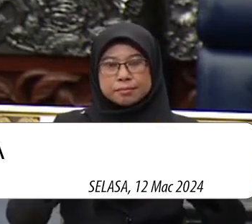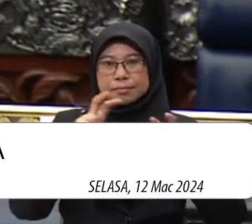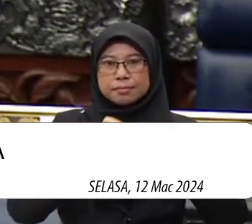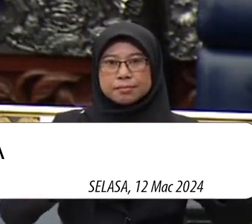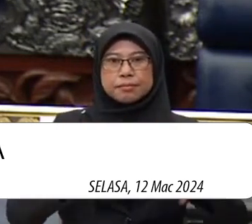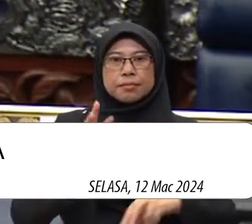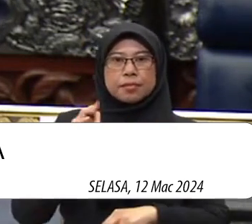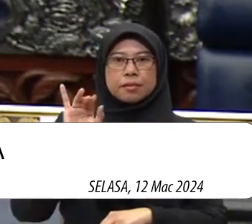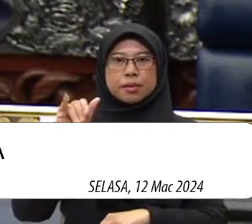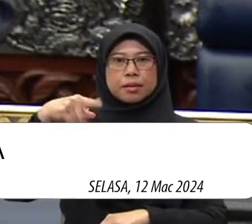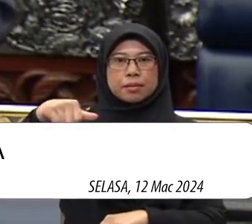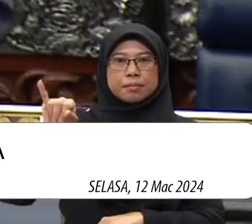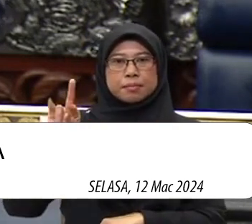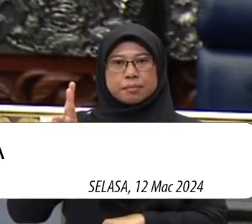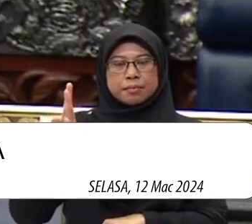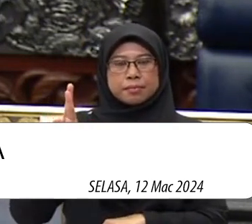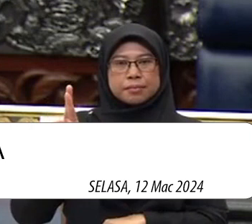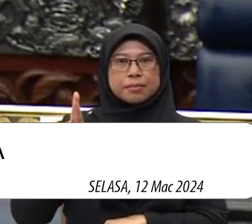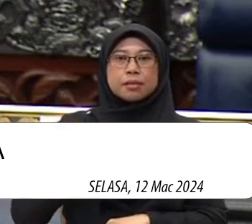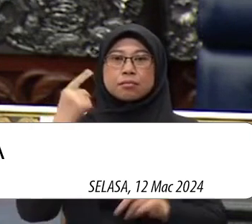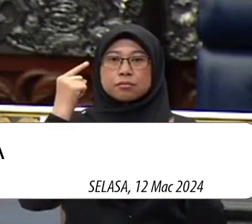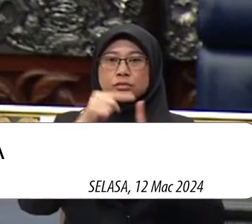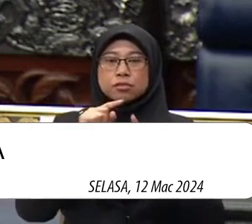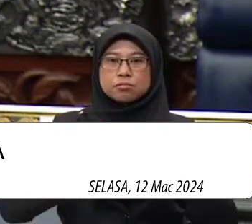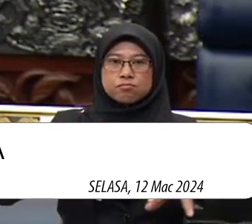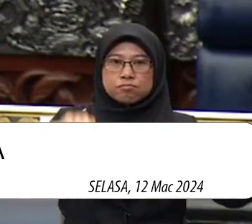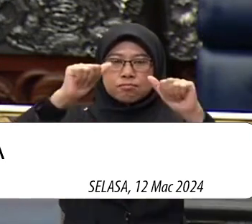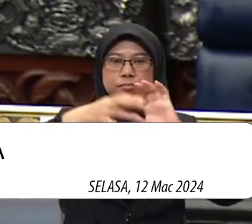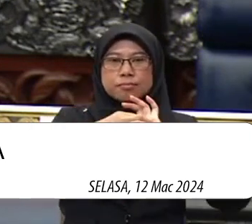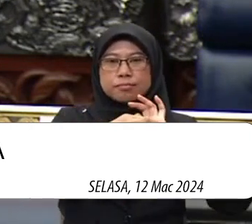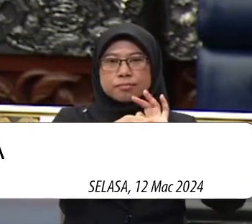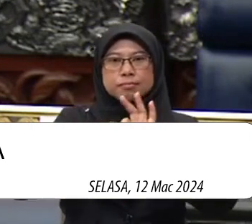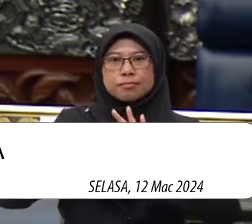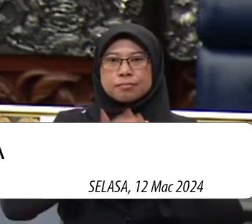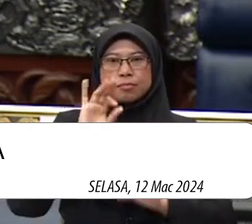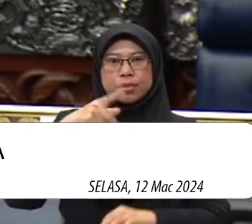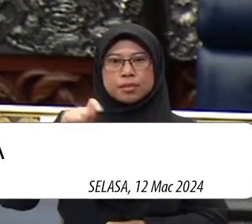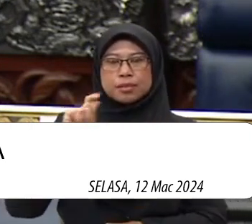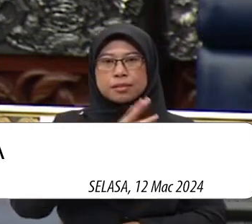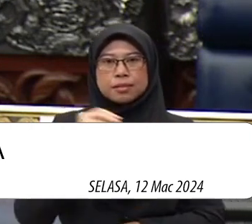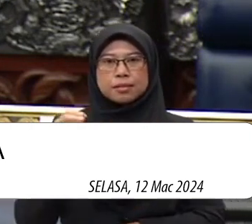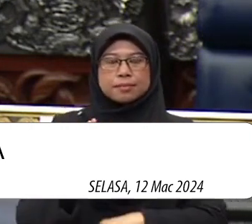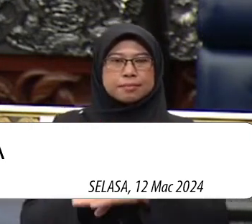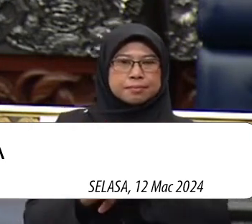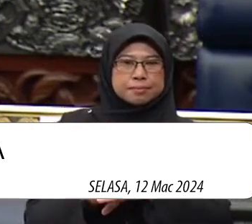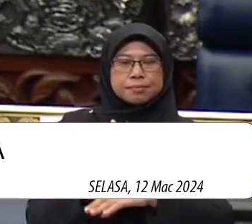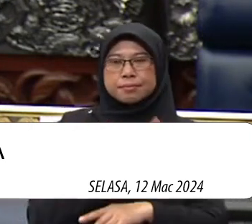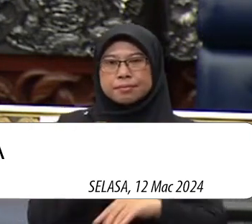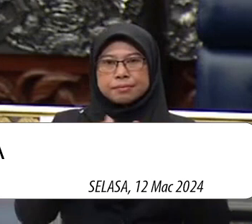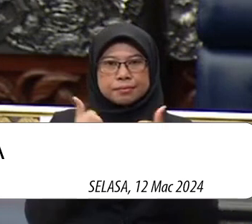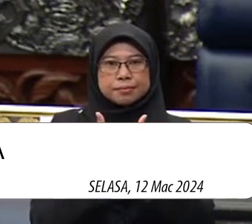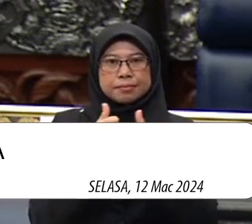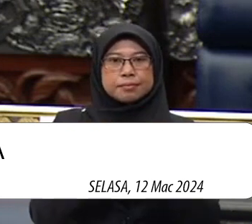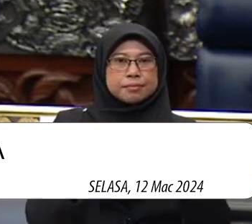mypir yang bertujuan mempertingkat kerjasama penidikan antara IPT dengan industri serta agensi